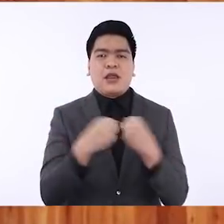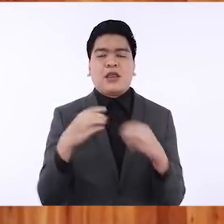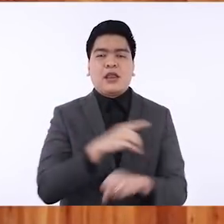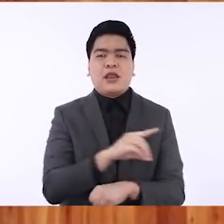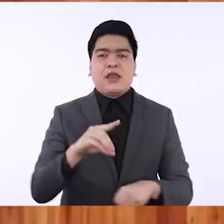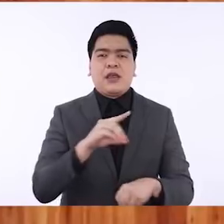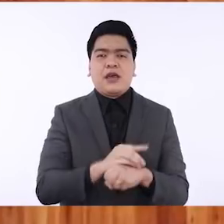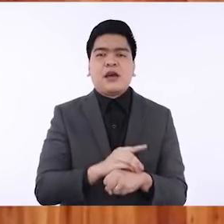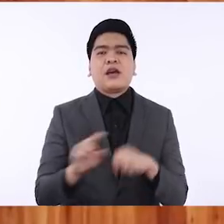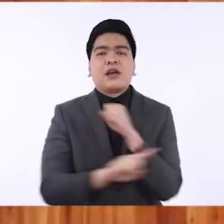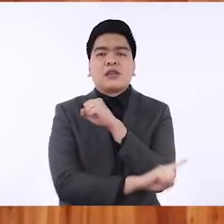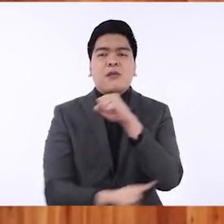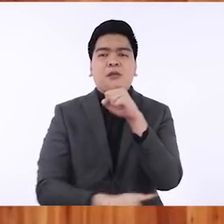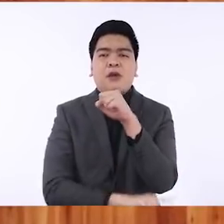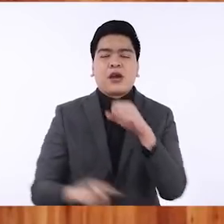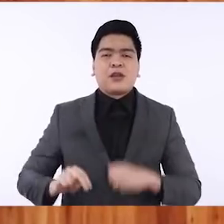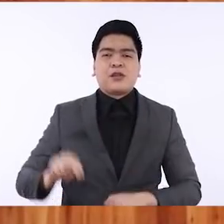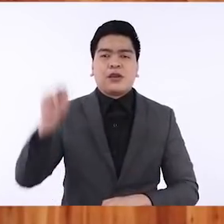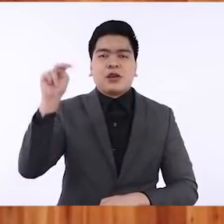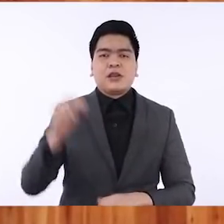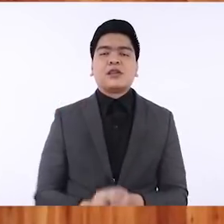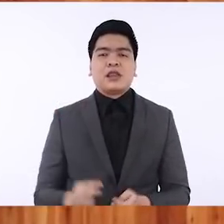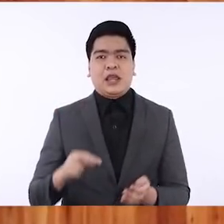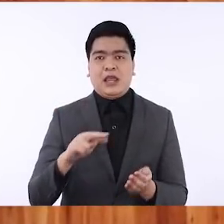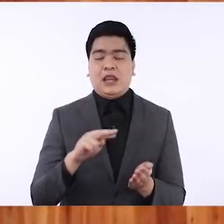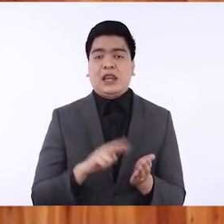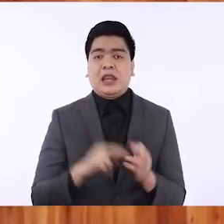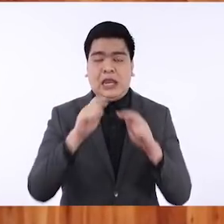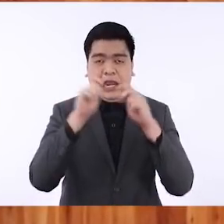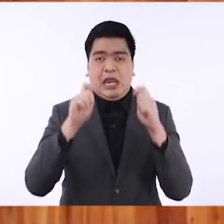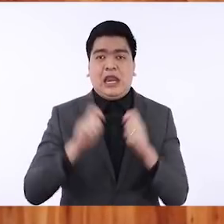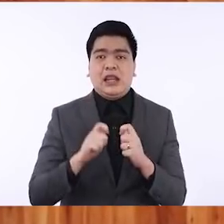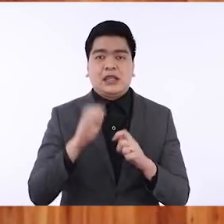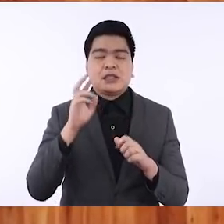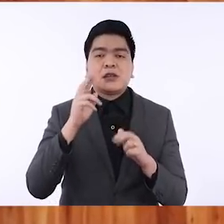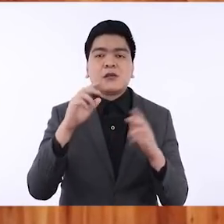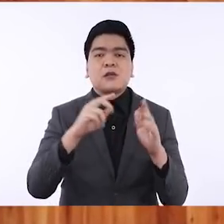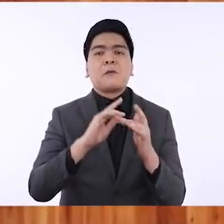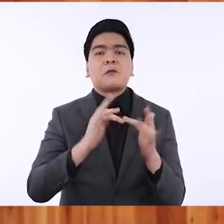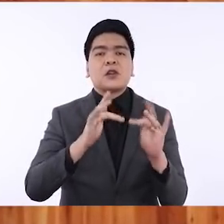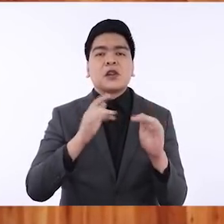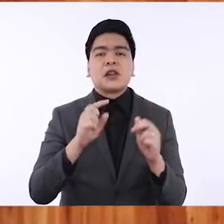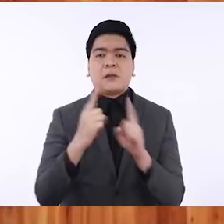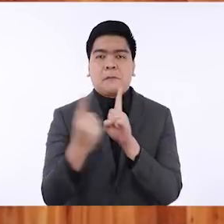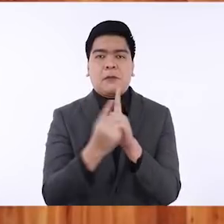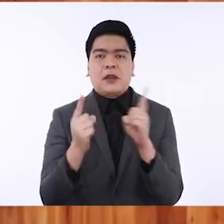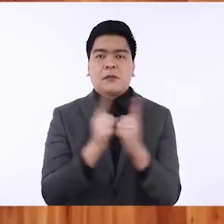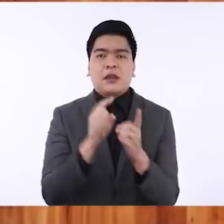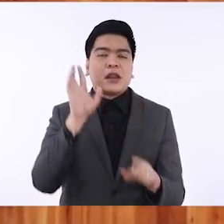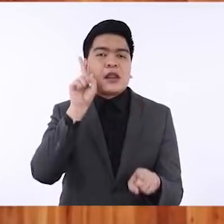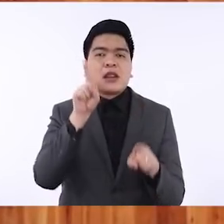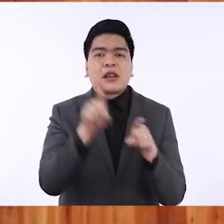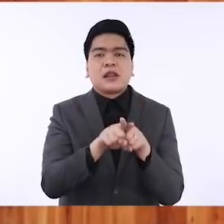sa distrito ng Zamboanga del Norte. Narito ang mga detalye sa isinagawang virtual acquaintance sa report ni kapatid